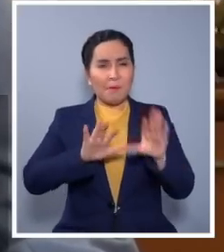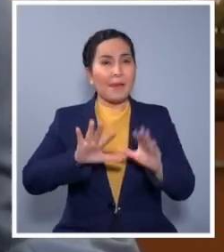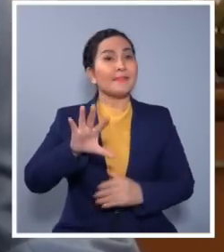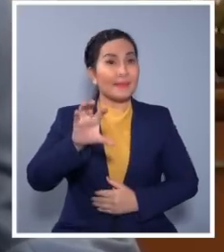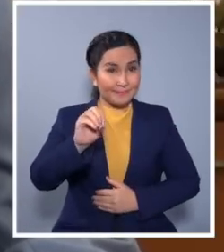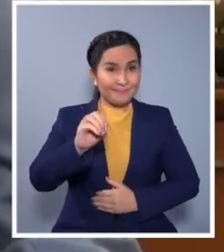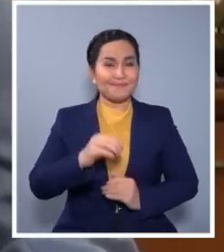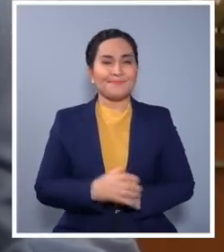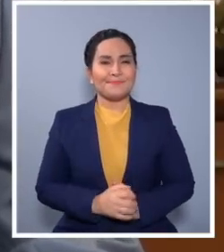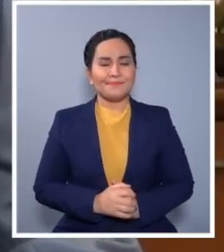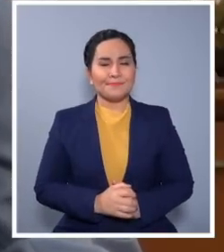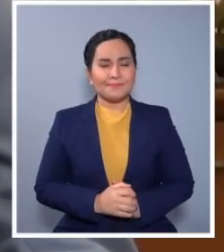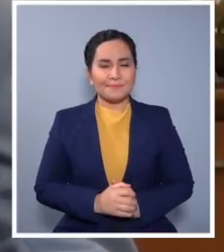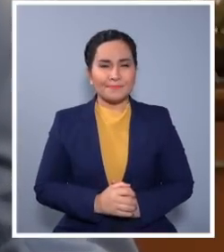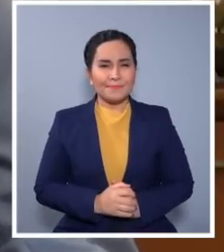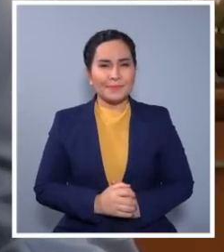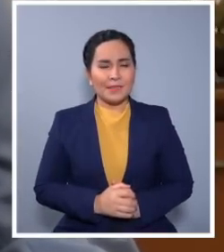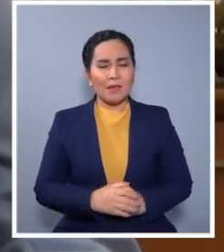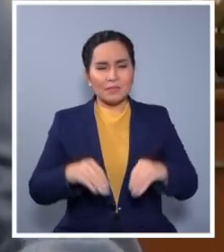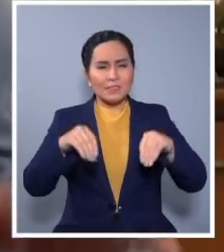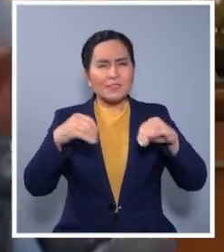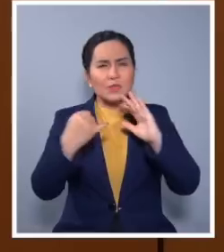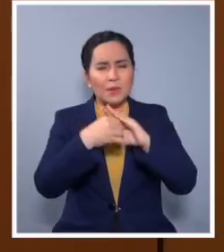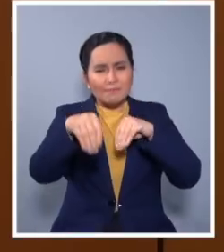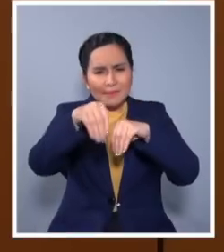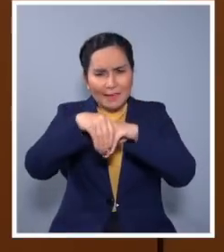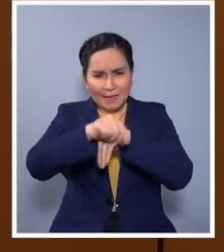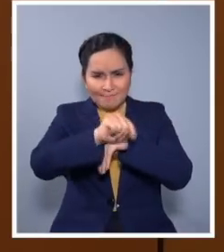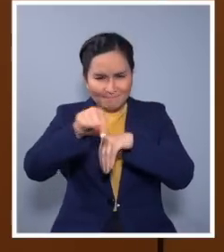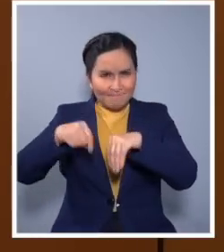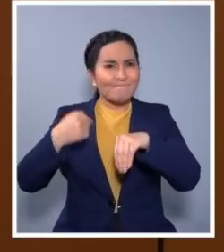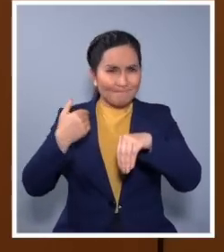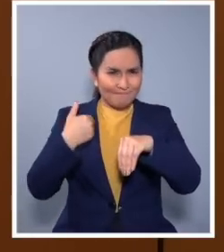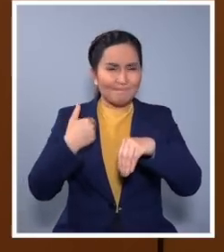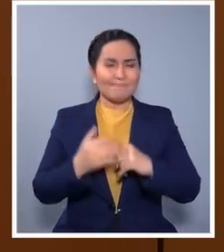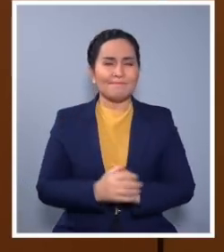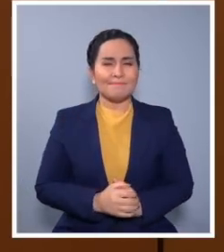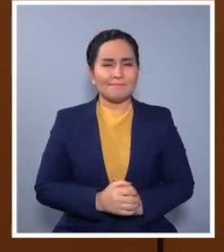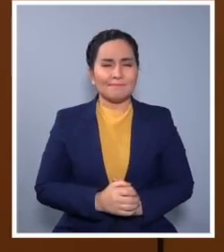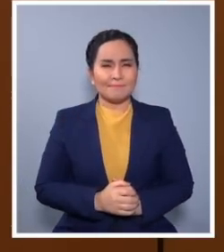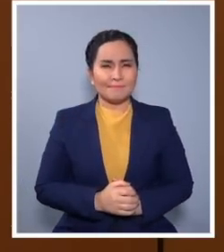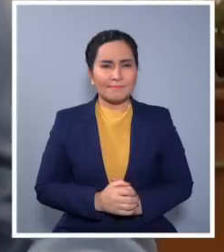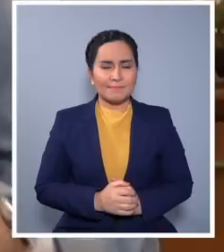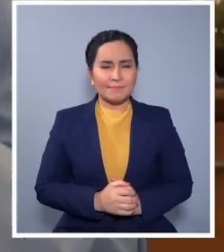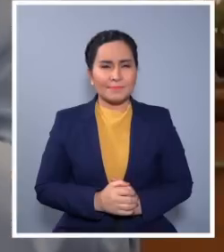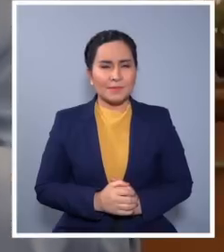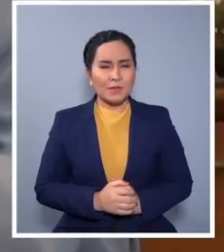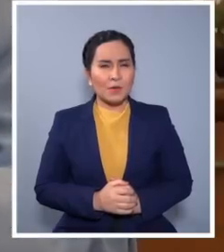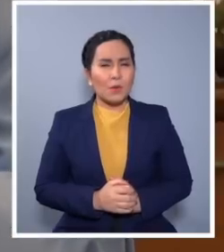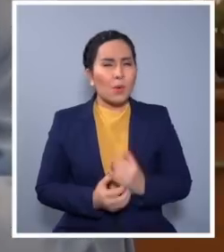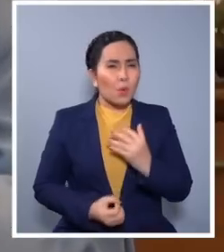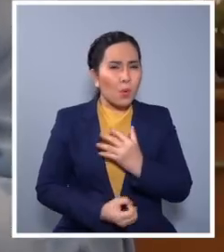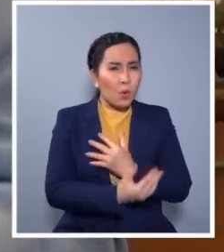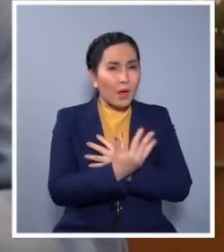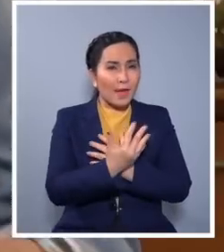รุงเทพนอกนั้นก็จะอยู่ในพื้นที่จังหวัดใกล้เคียงเมื่อเขาได้มีโอกาสไปใช้